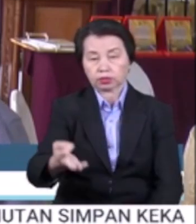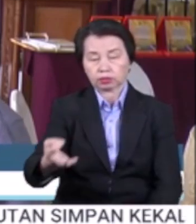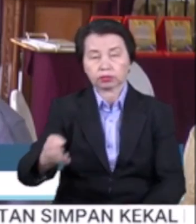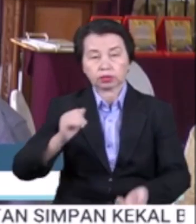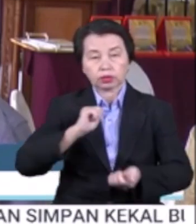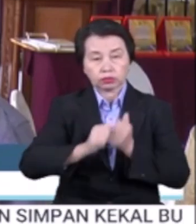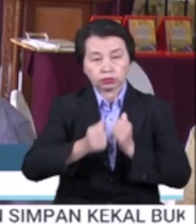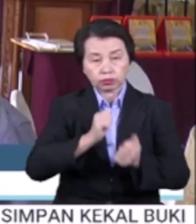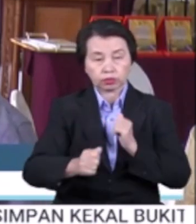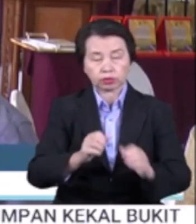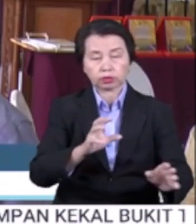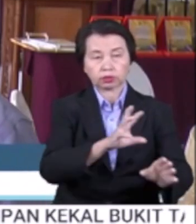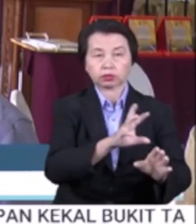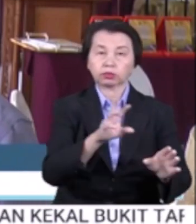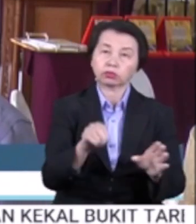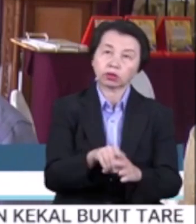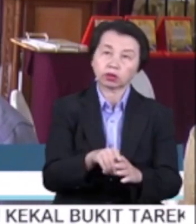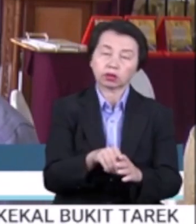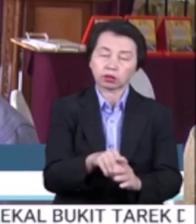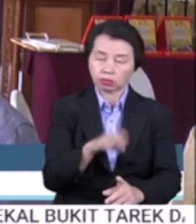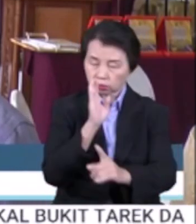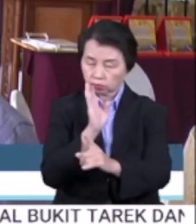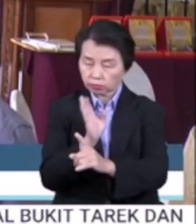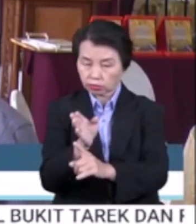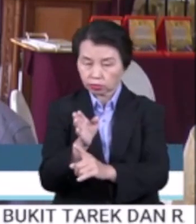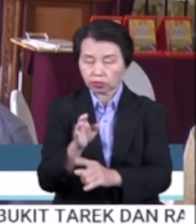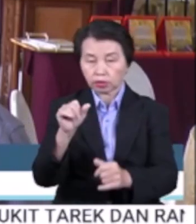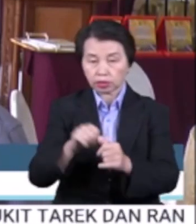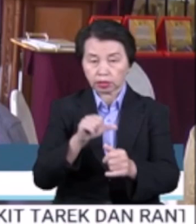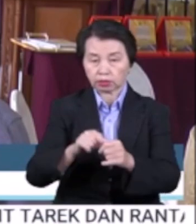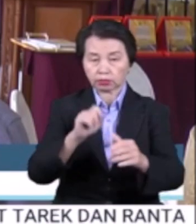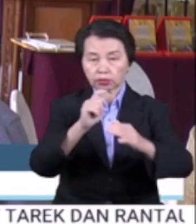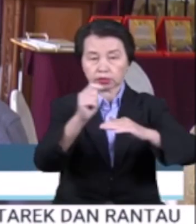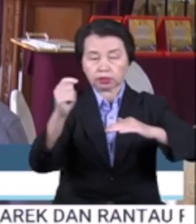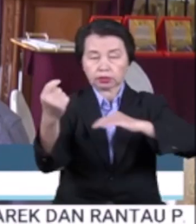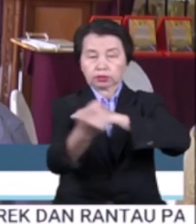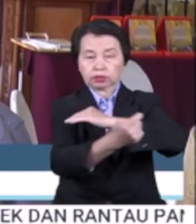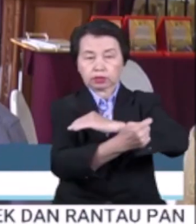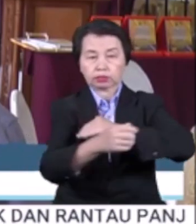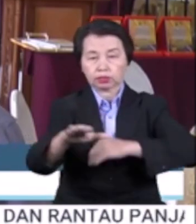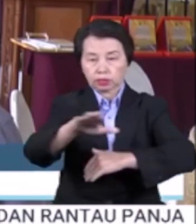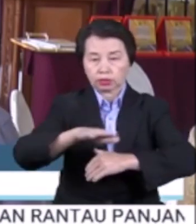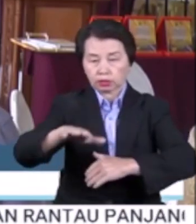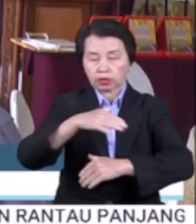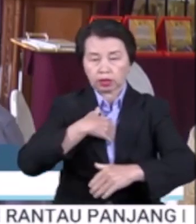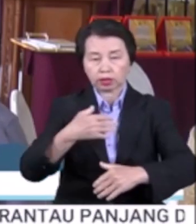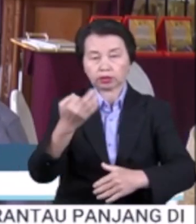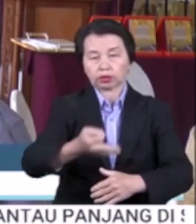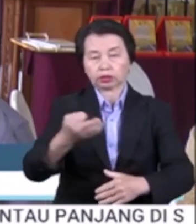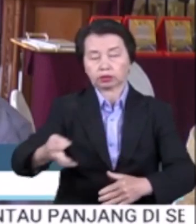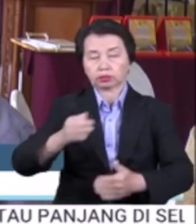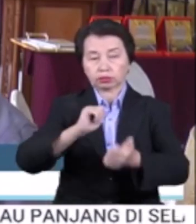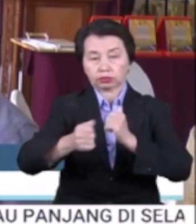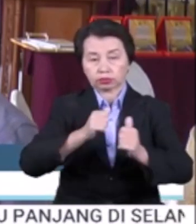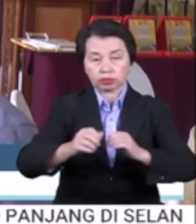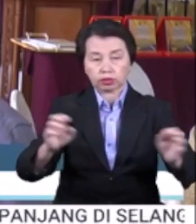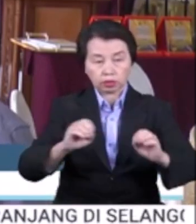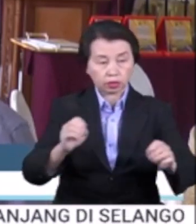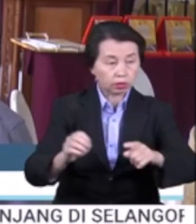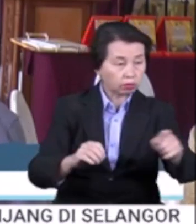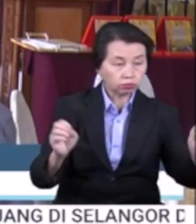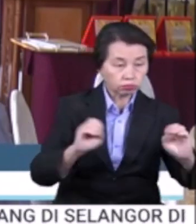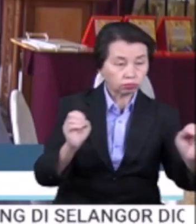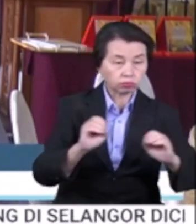sukan. Termasuk antara sasaran kami ialah setiap taman itu sekurang-kurangnya ada satu kemudahan sukan. Kalau tak ada